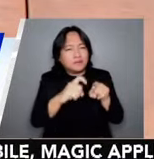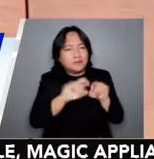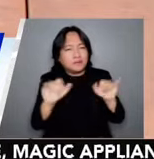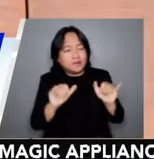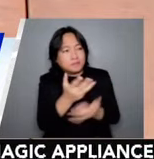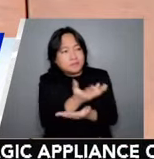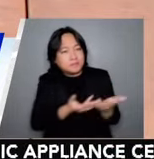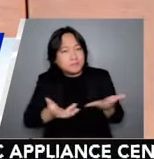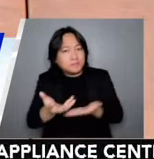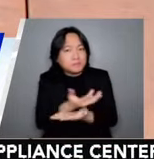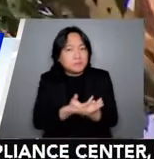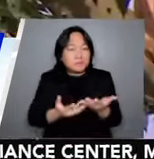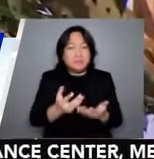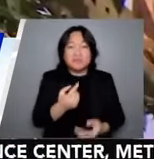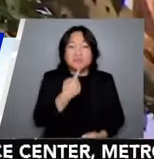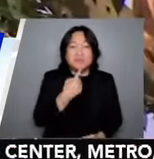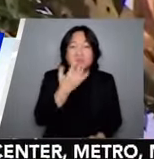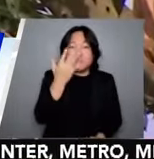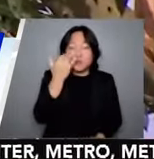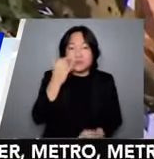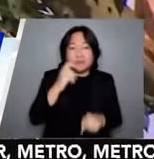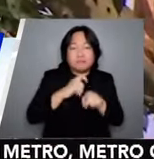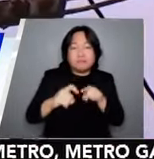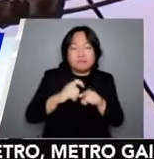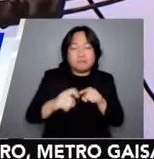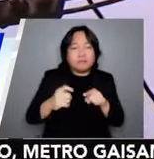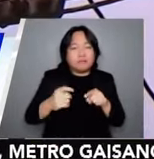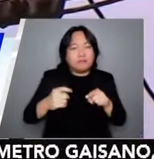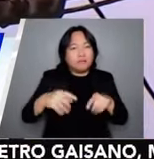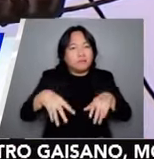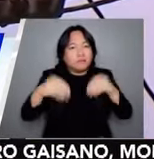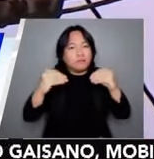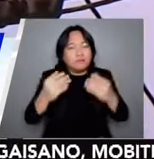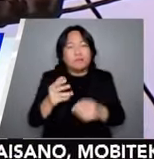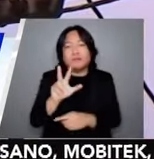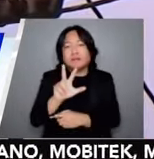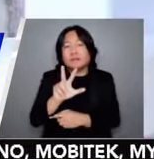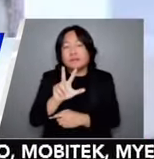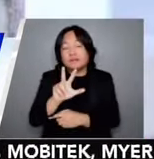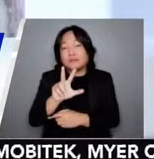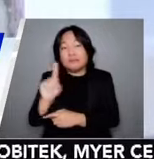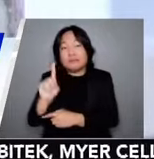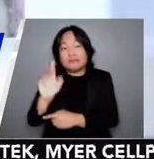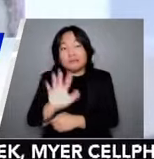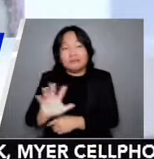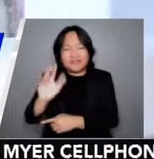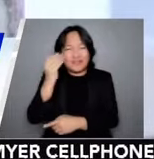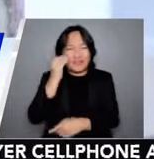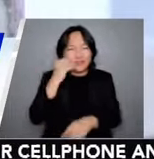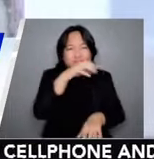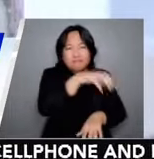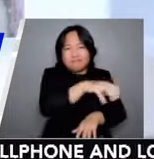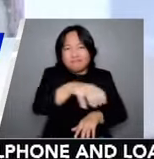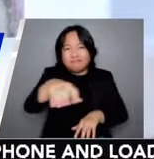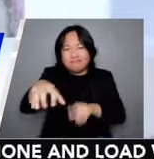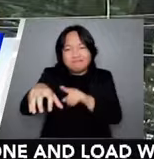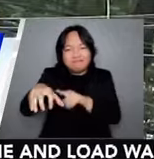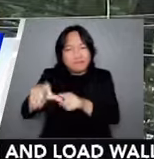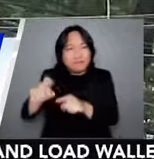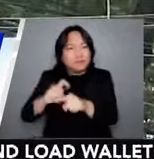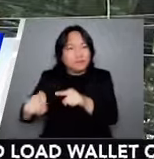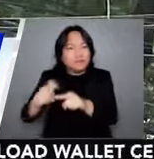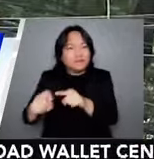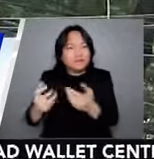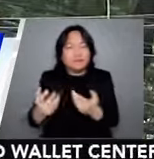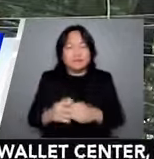sa pagpalya ng 31 power plant. Kapag may red alert, ibig sabihin mas mababa ang supply ng kuryente kumpara sa